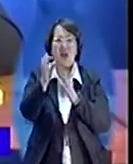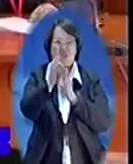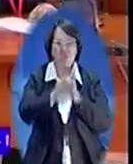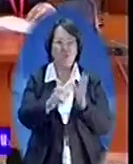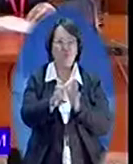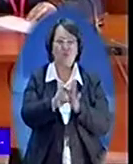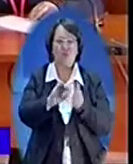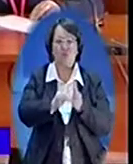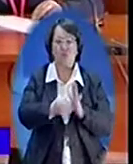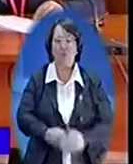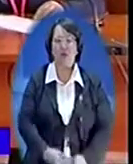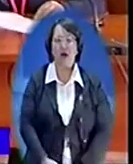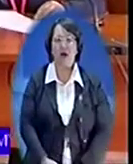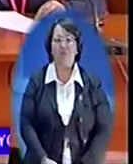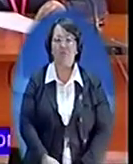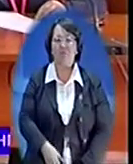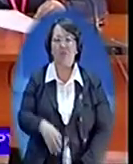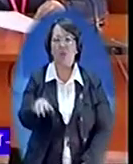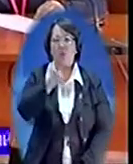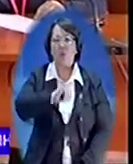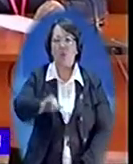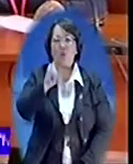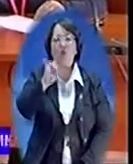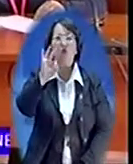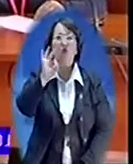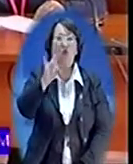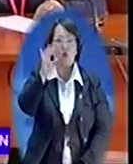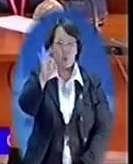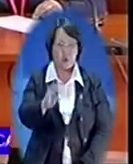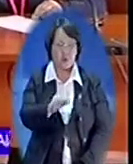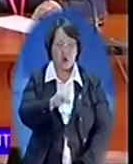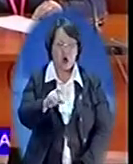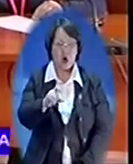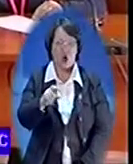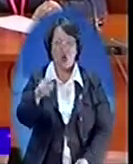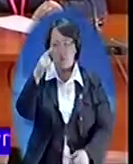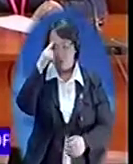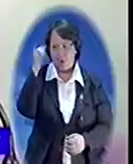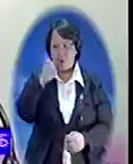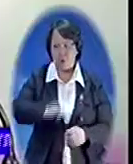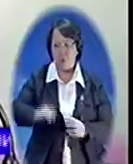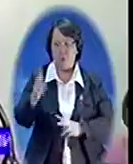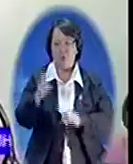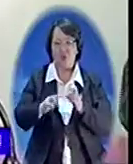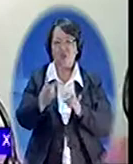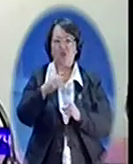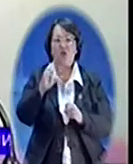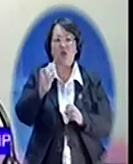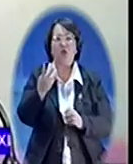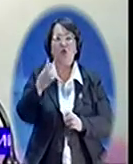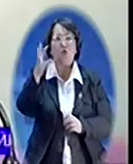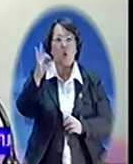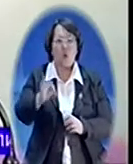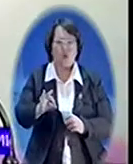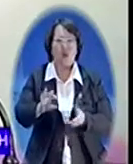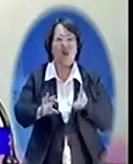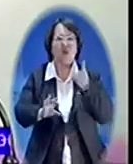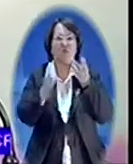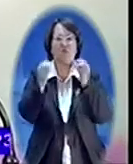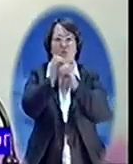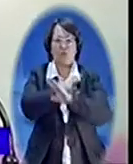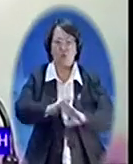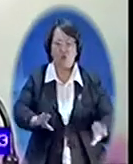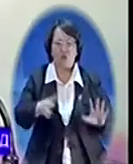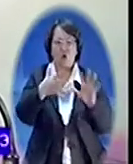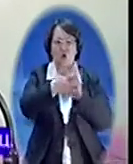байгаа. За, харин улсын өрийн хэмжээг дотоодын нийт бүтээгдэхүүний 40% сэтрүүлэхгүй байх хязгаарыг төсвийн тогтвортой байдлын